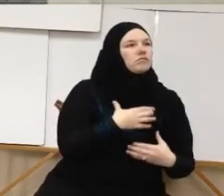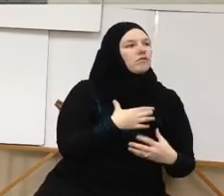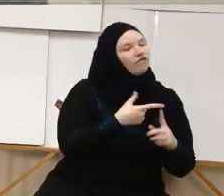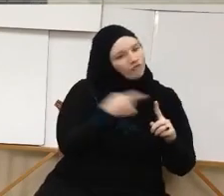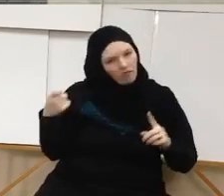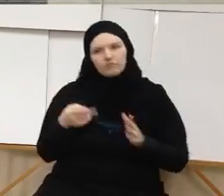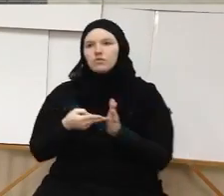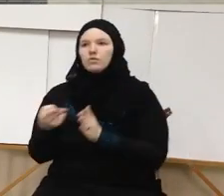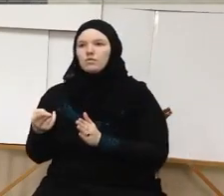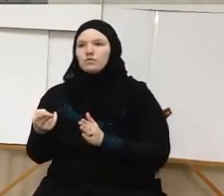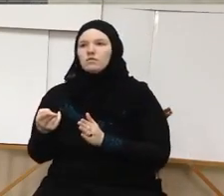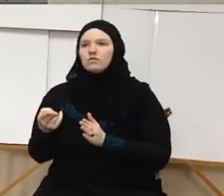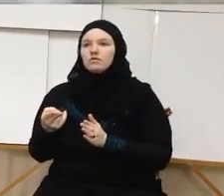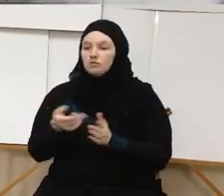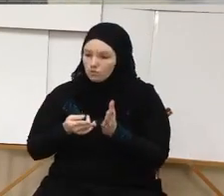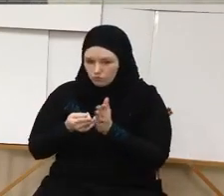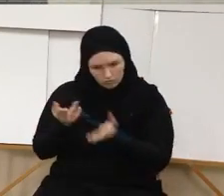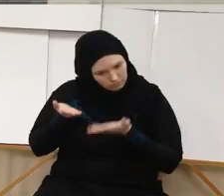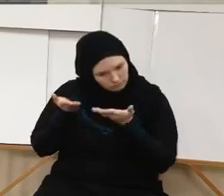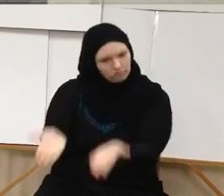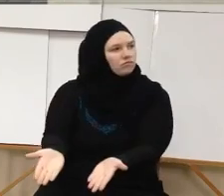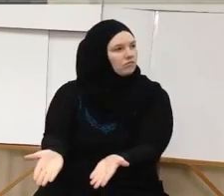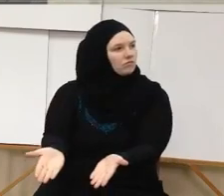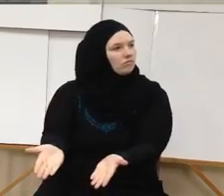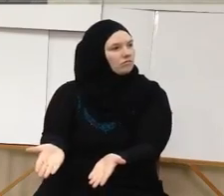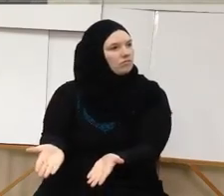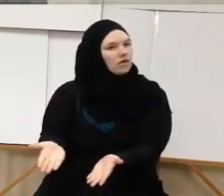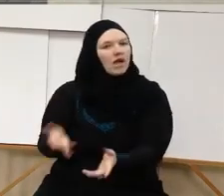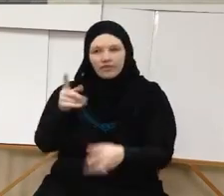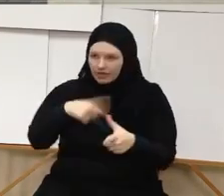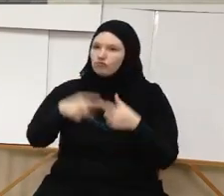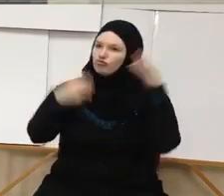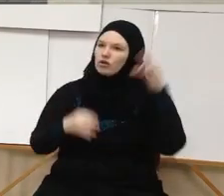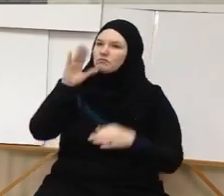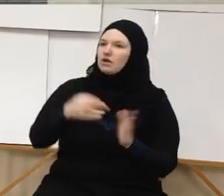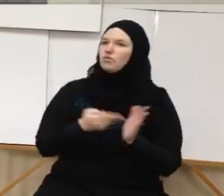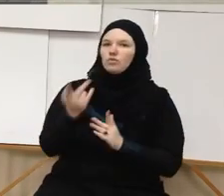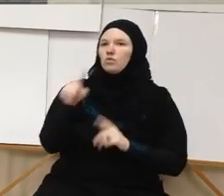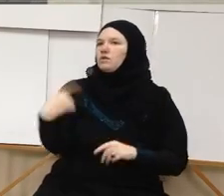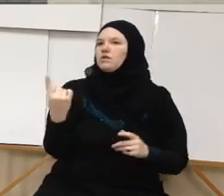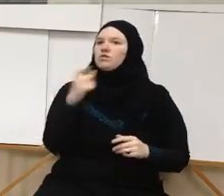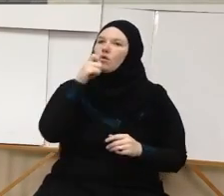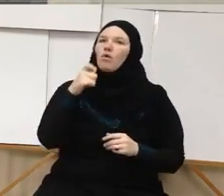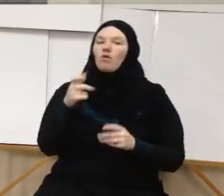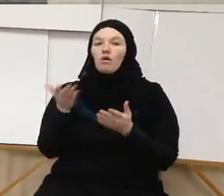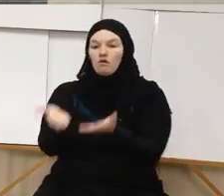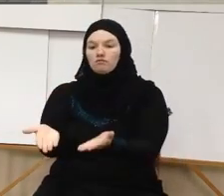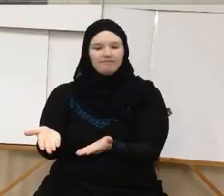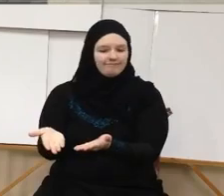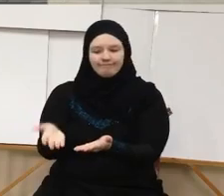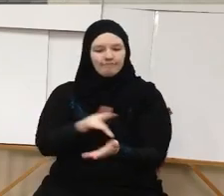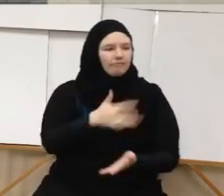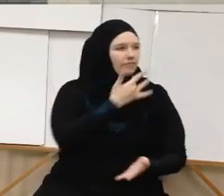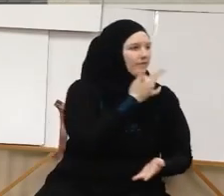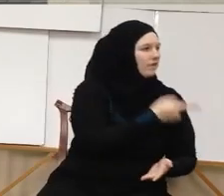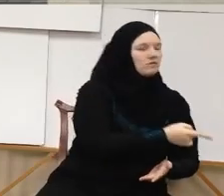have sent down to you. We've given you truth, you judge by truth. لِكُلٍ جَعَلْنَا مِنْكُمْ